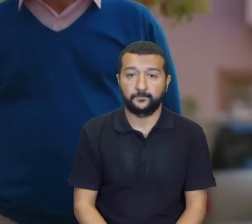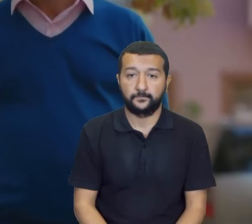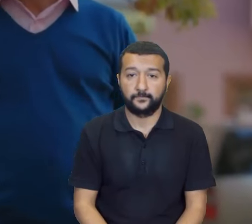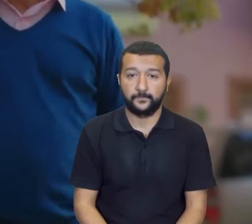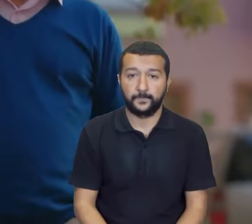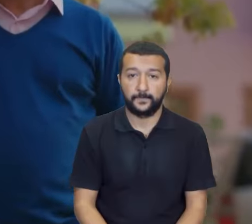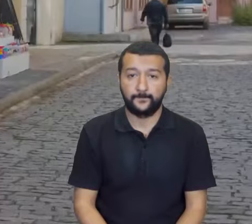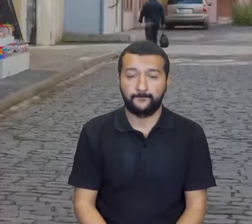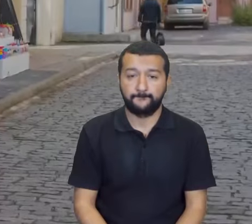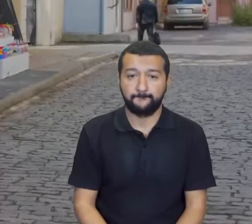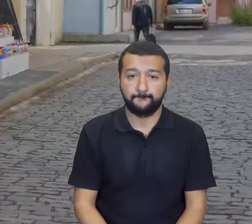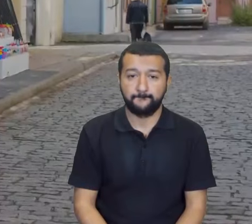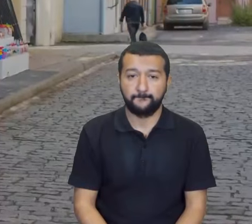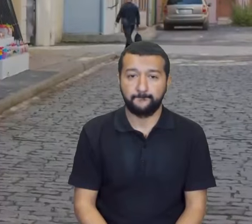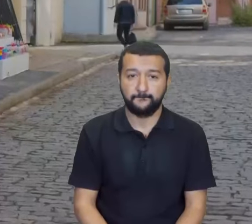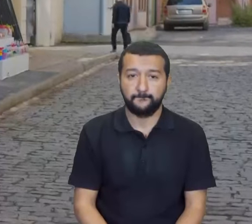Dükkana girdi.